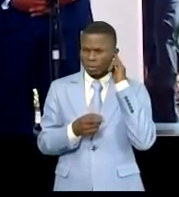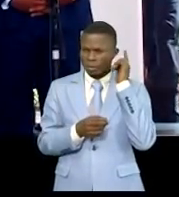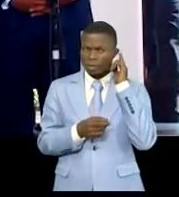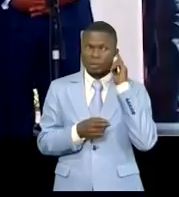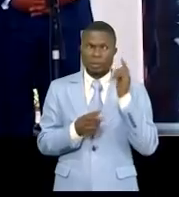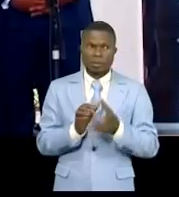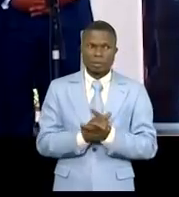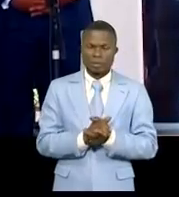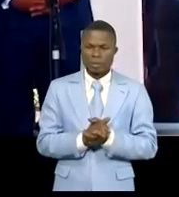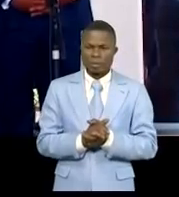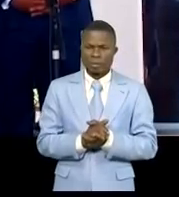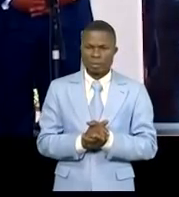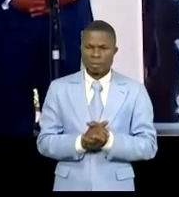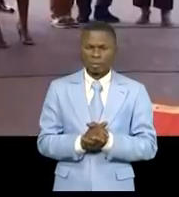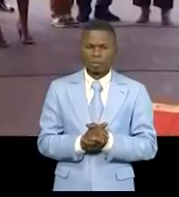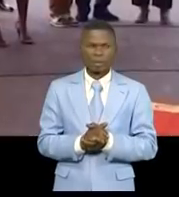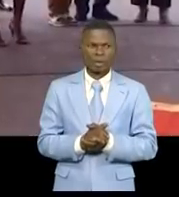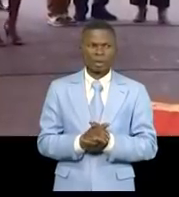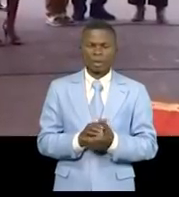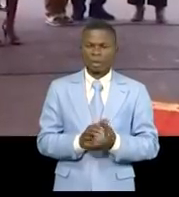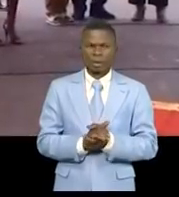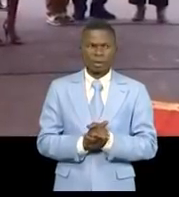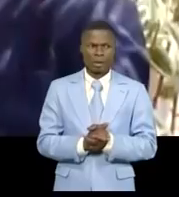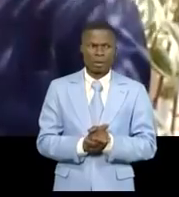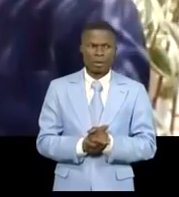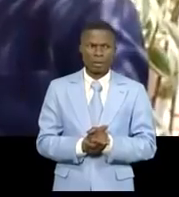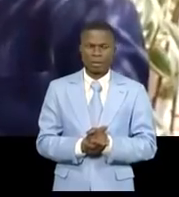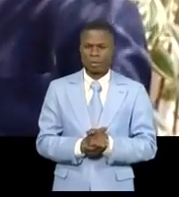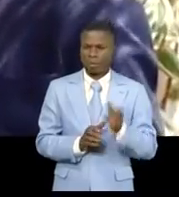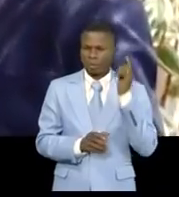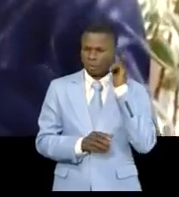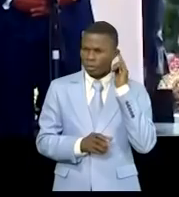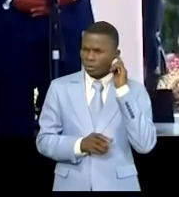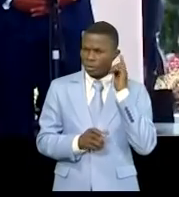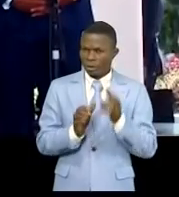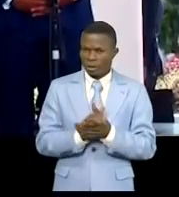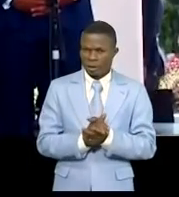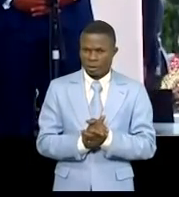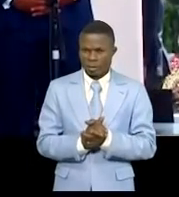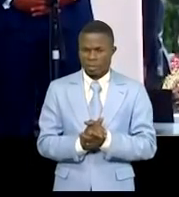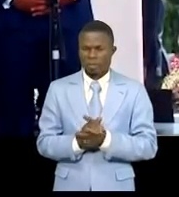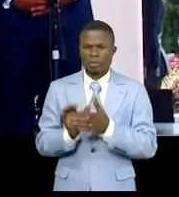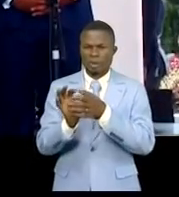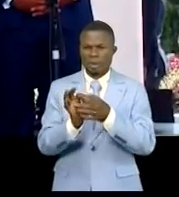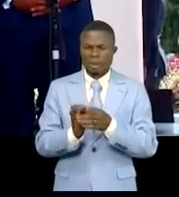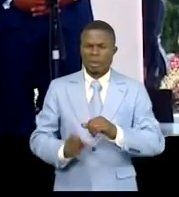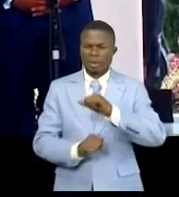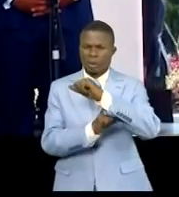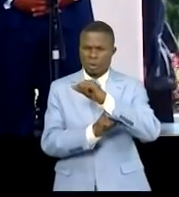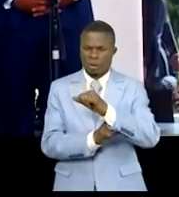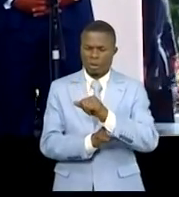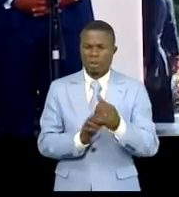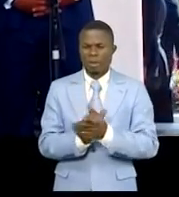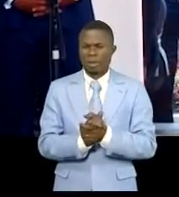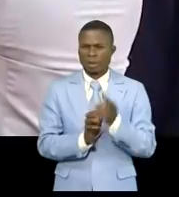de président d'une grande nation et de président en exercice de l'Union africaine. Il lui a réitéré le soutien à sa